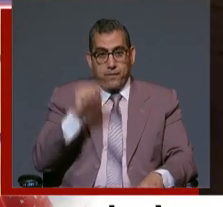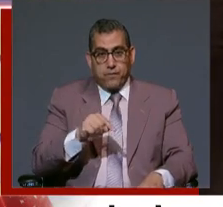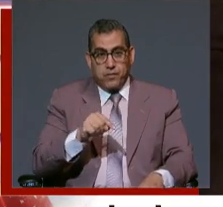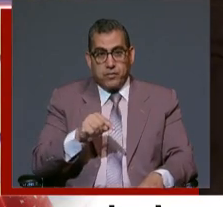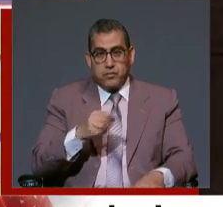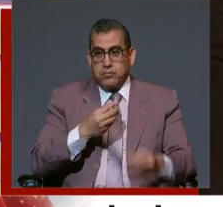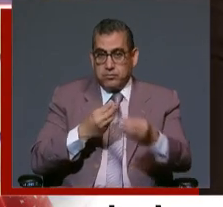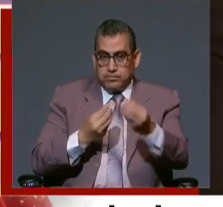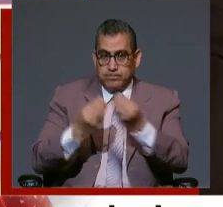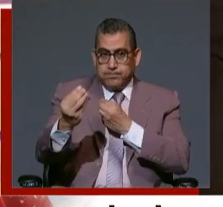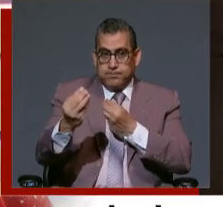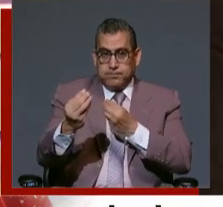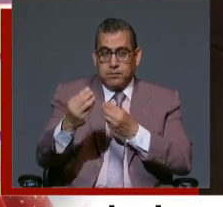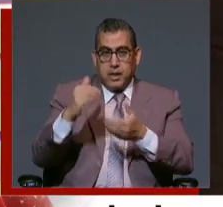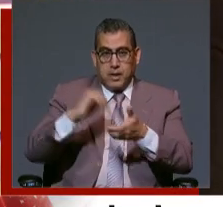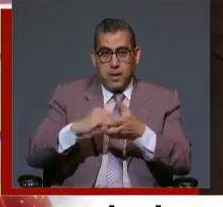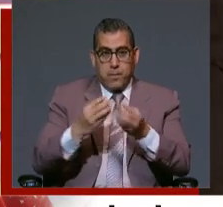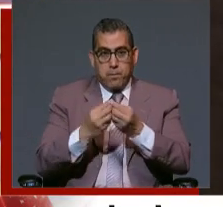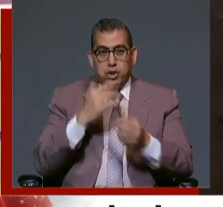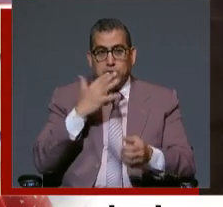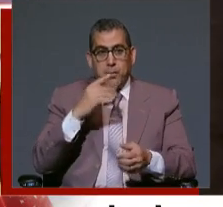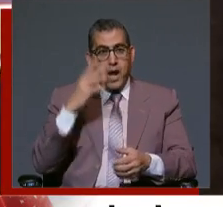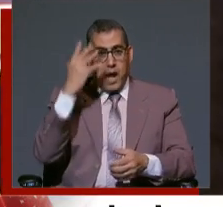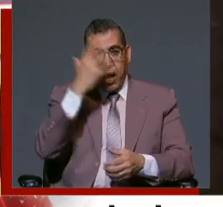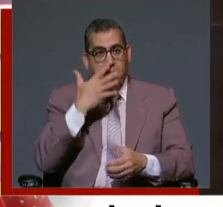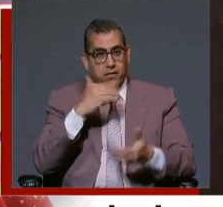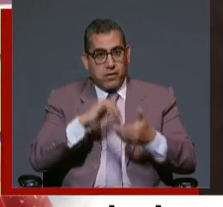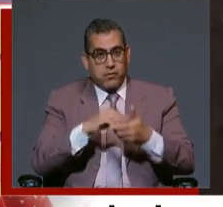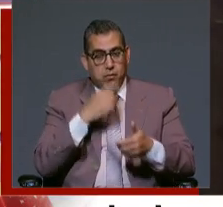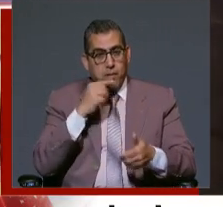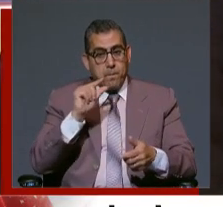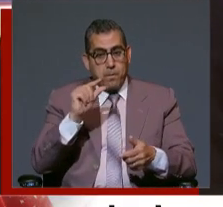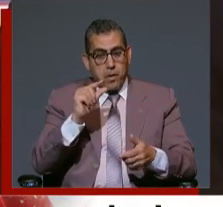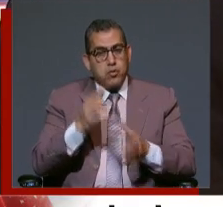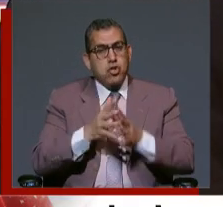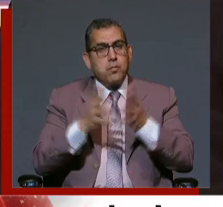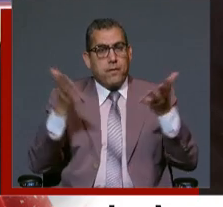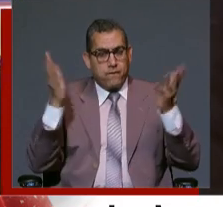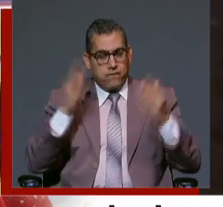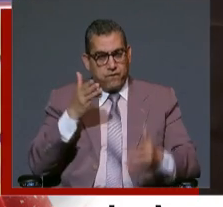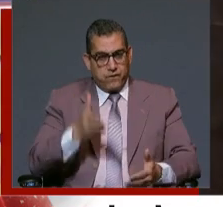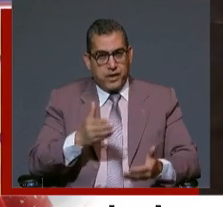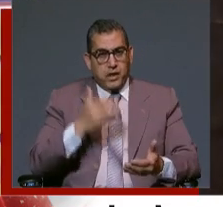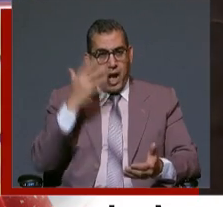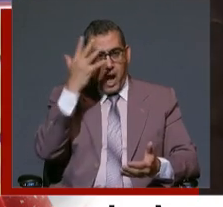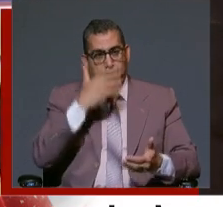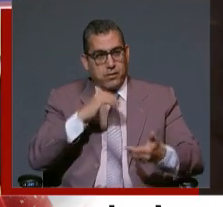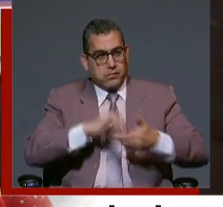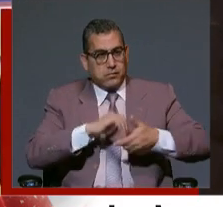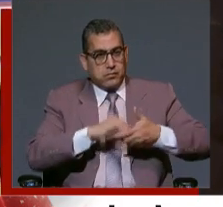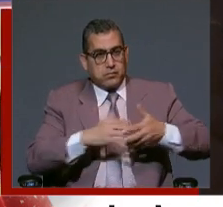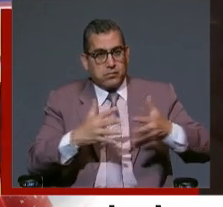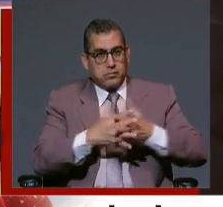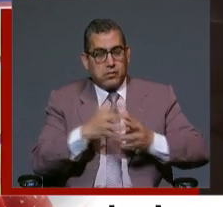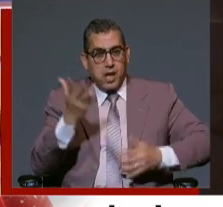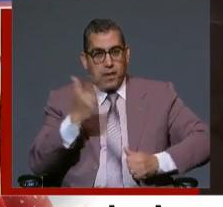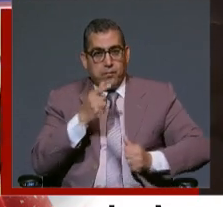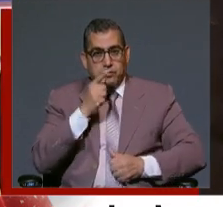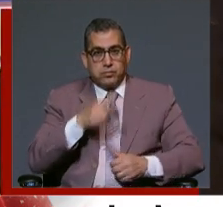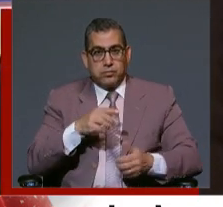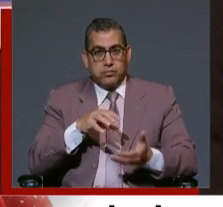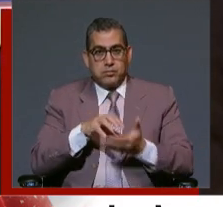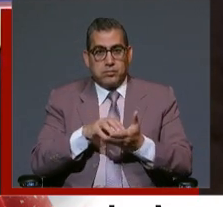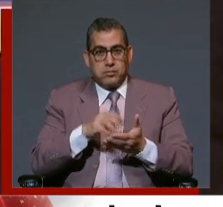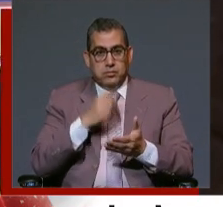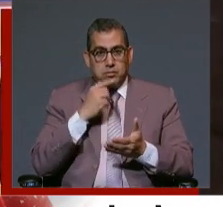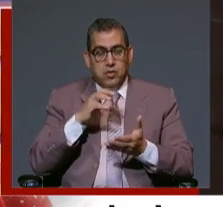متبادلية بيننا أو تعاون بيننا وبين شباب أفارقة؟ في برامج كبيرة جدا. إحنا عندنا منحة ناصر يعني النسخة